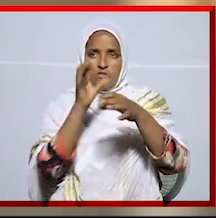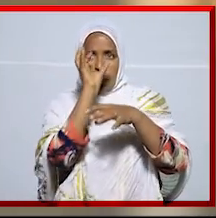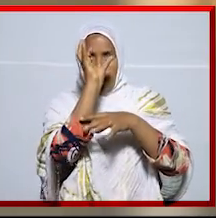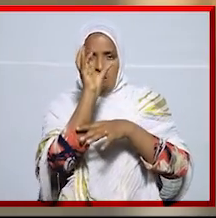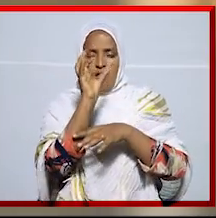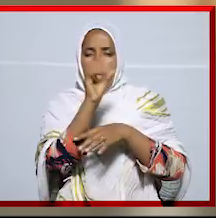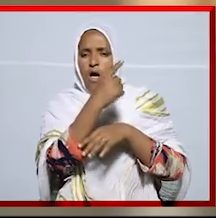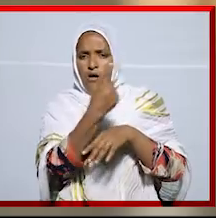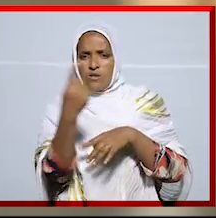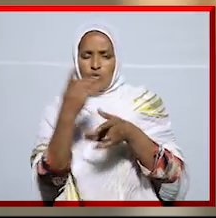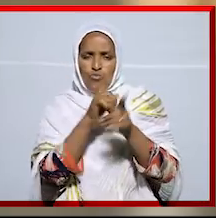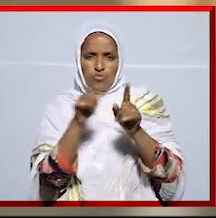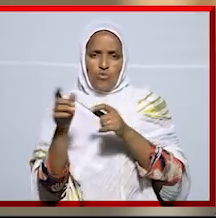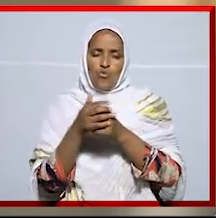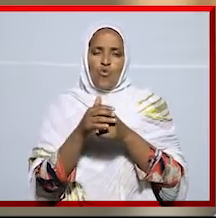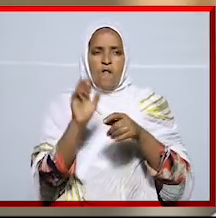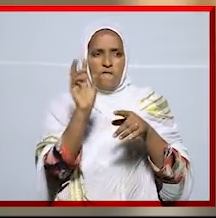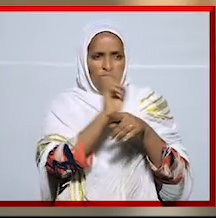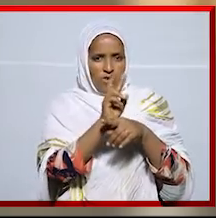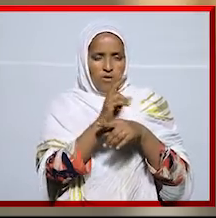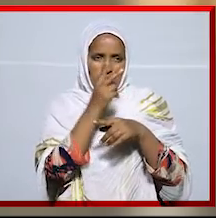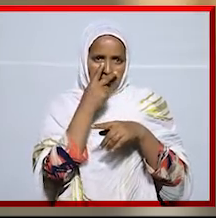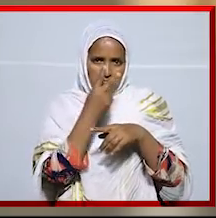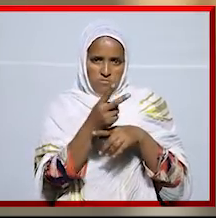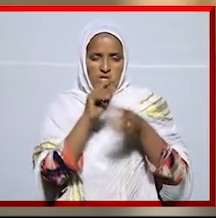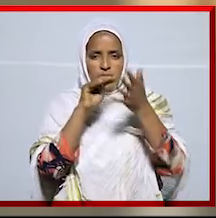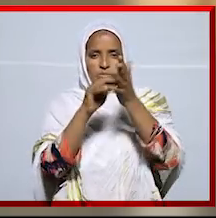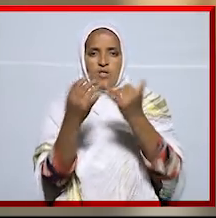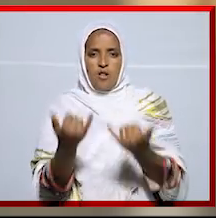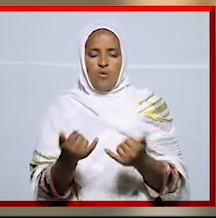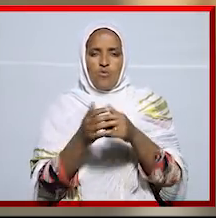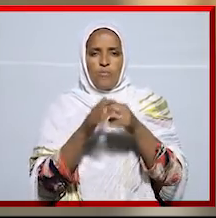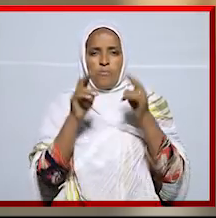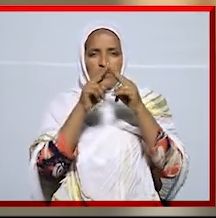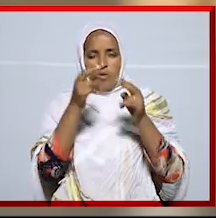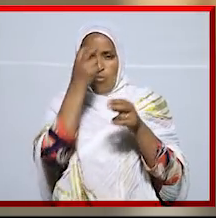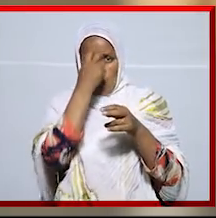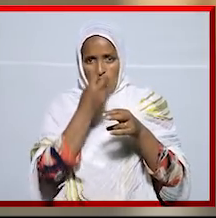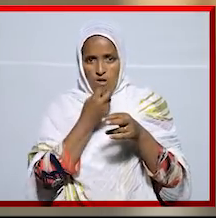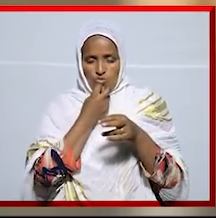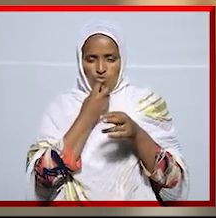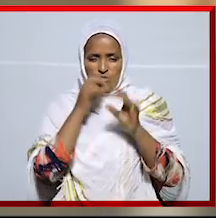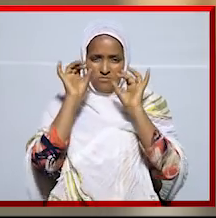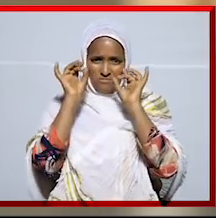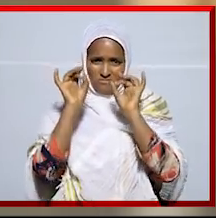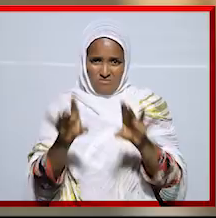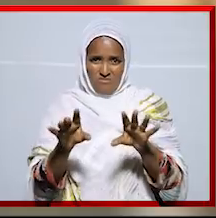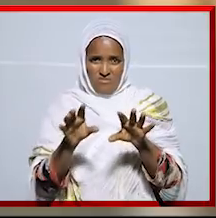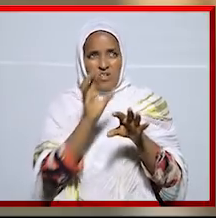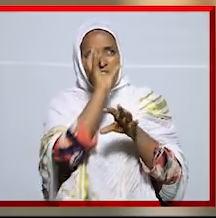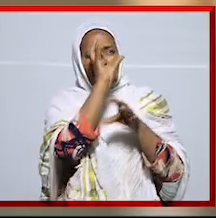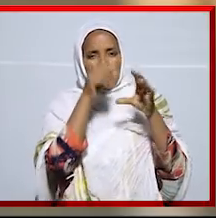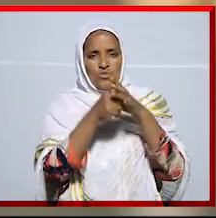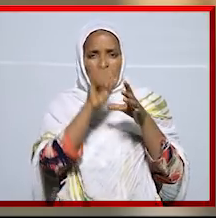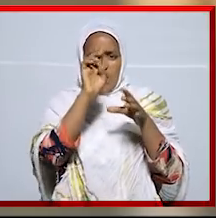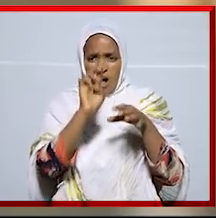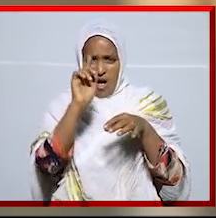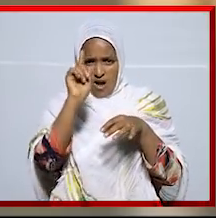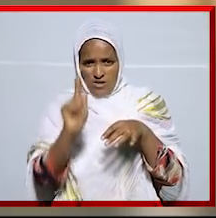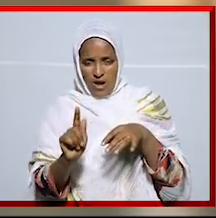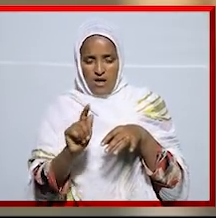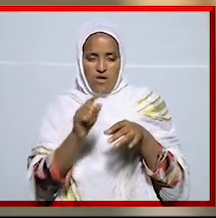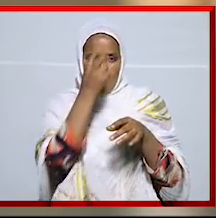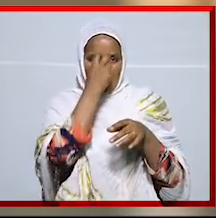የሚተላለፈባቸው። አንዳንዶቹ ደግሞ ፊልም ምናምን፣ ለምሳሌ አሁን በጣም ወላጆች ከሚጠሉት ቻናል ውስጥ